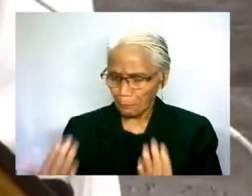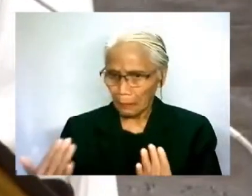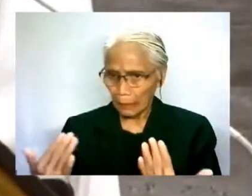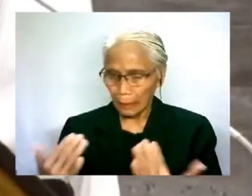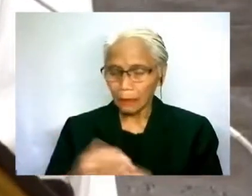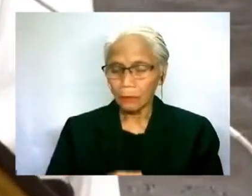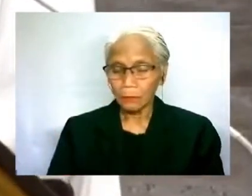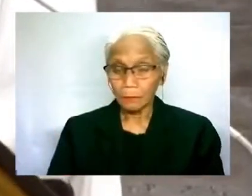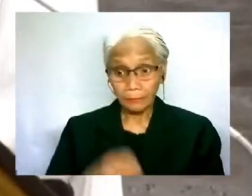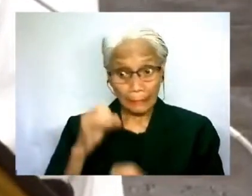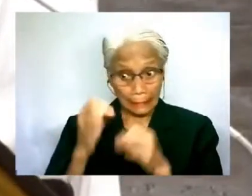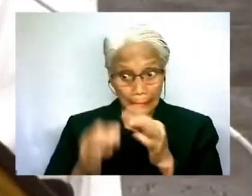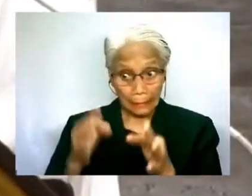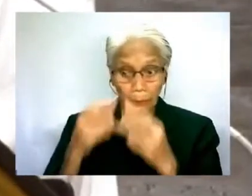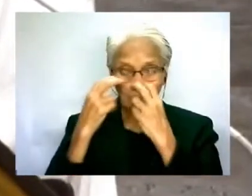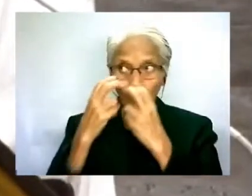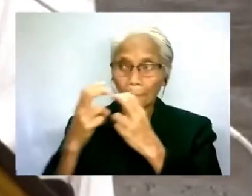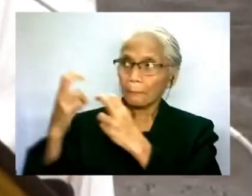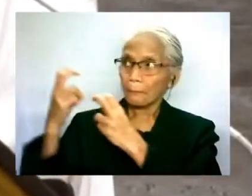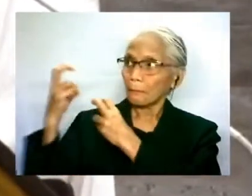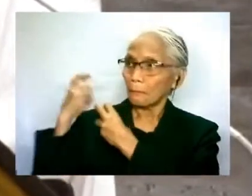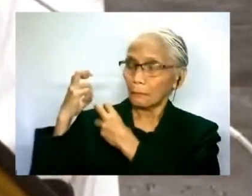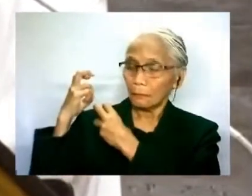ang kwento noong